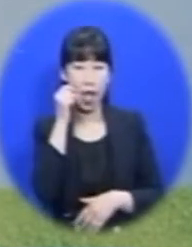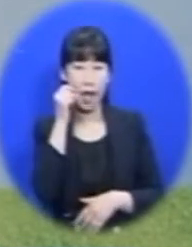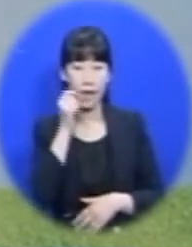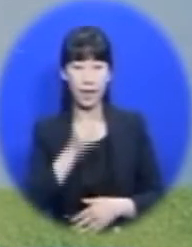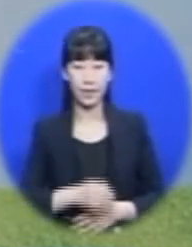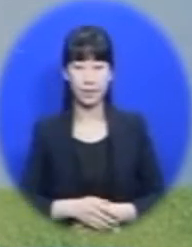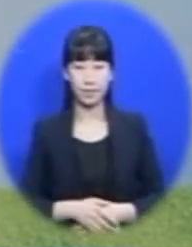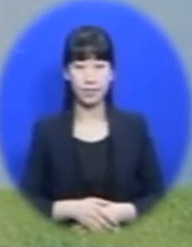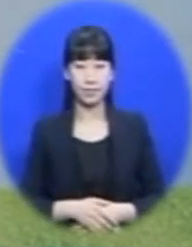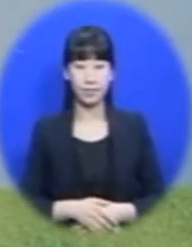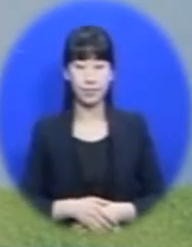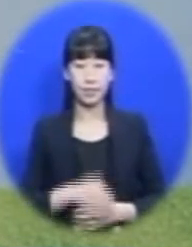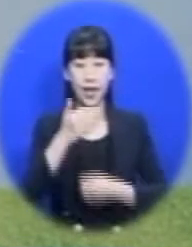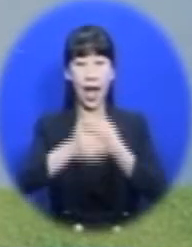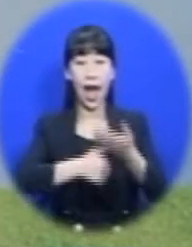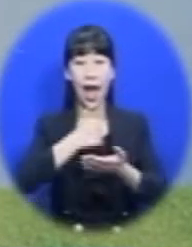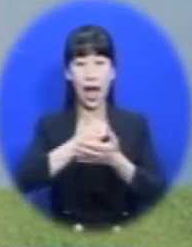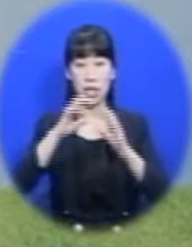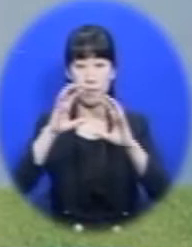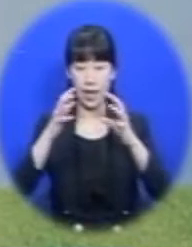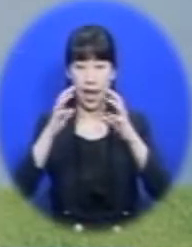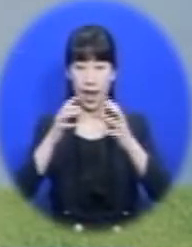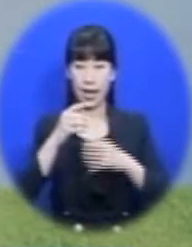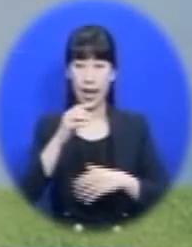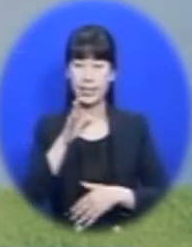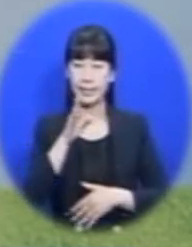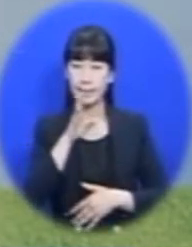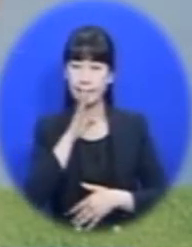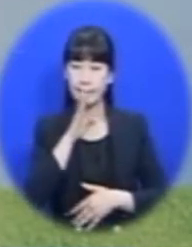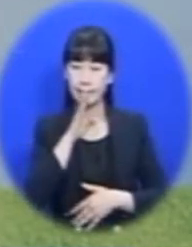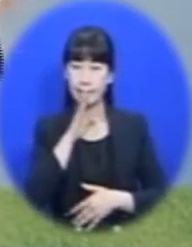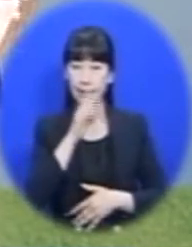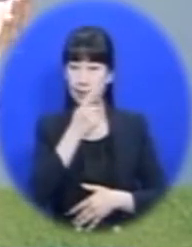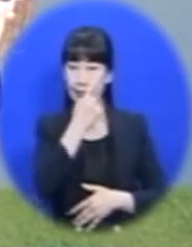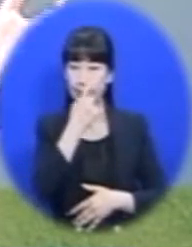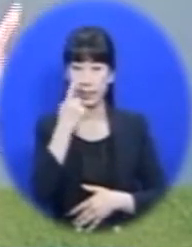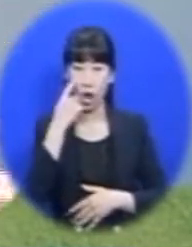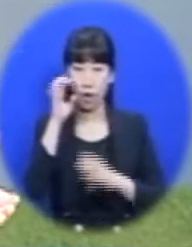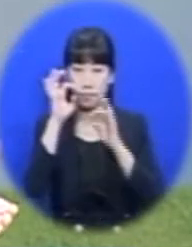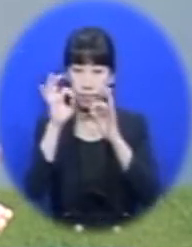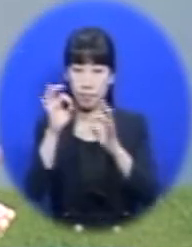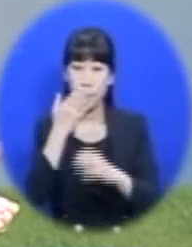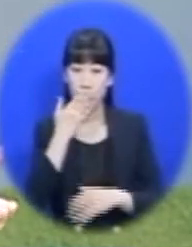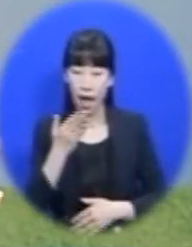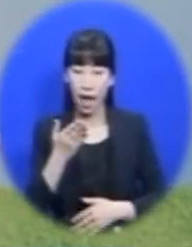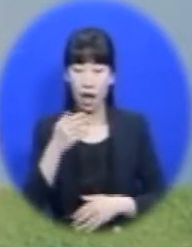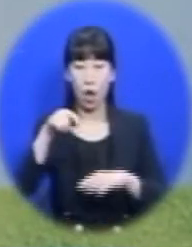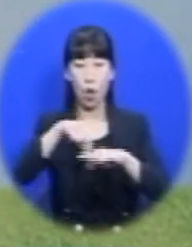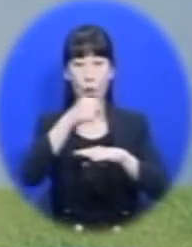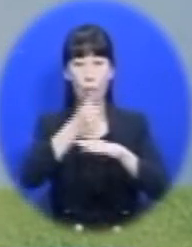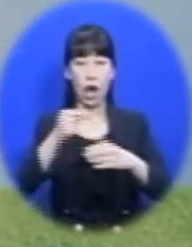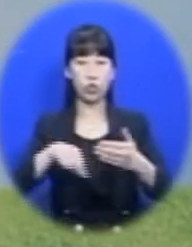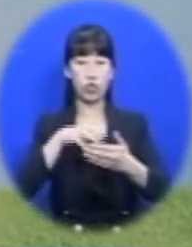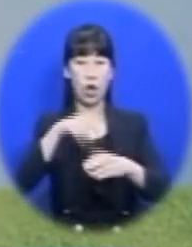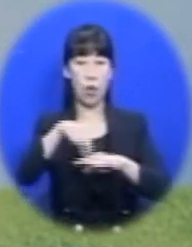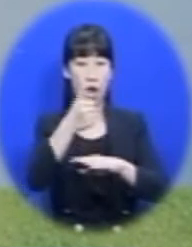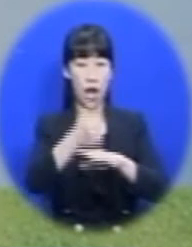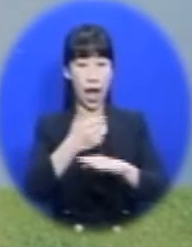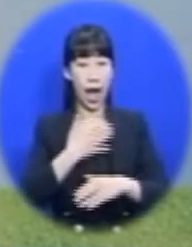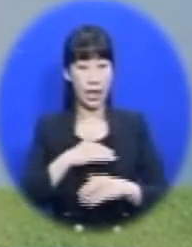하나님의 나라가 정말 있다는 사실을 보았고 하나님이 왕 중에 왕이신 것을 아는 사람은 그냥